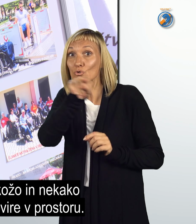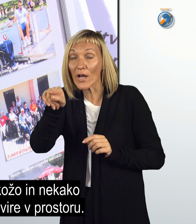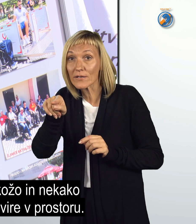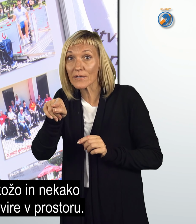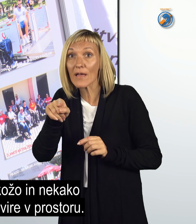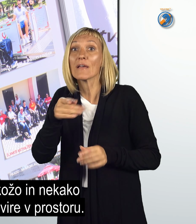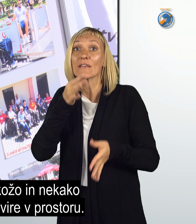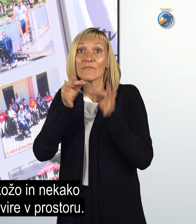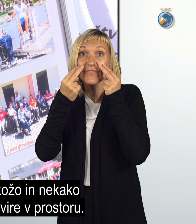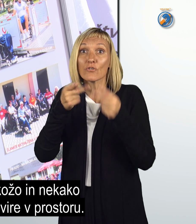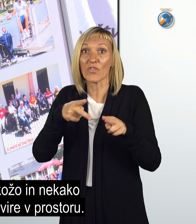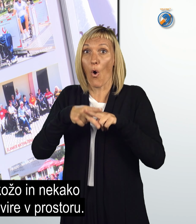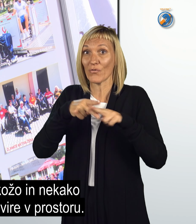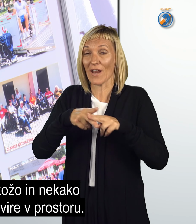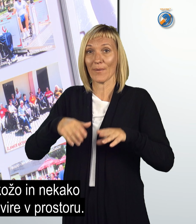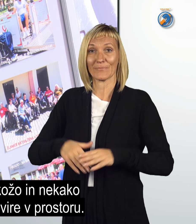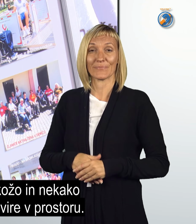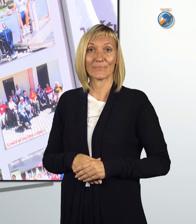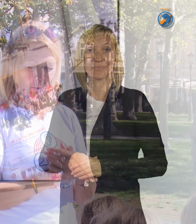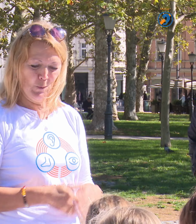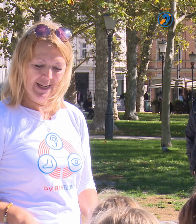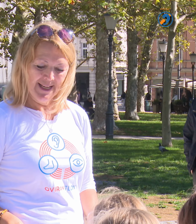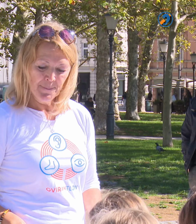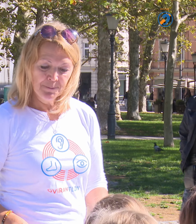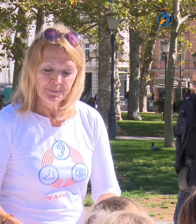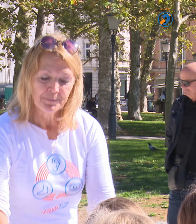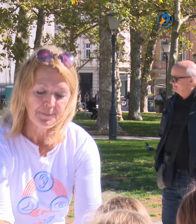te ovire v prostoru.